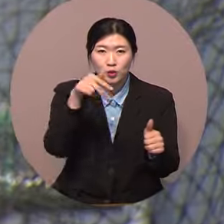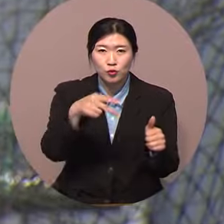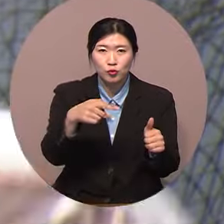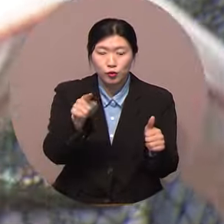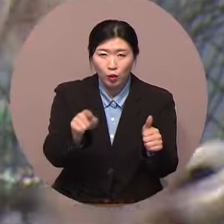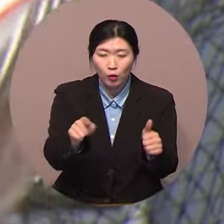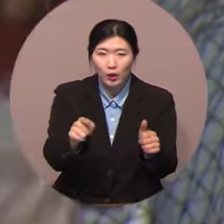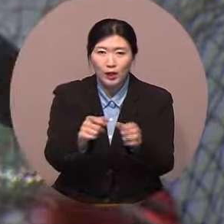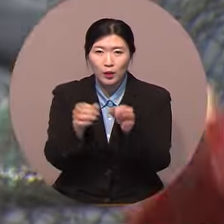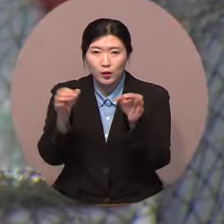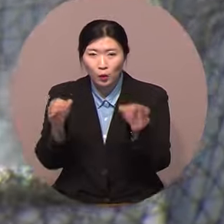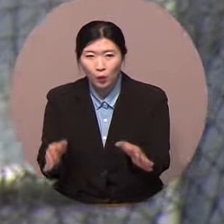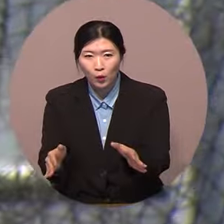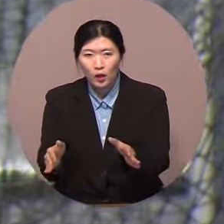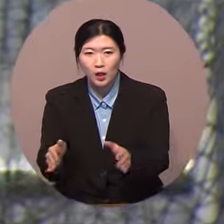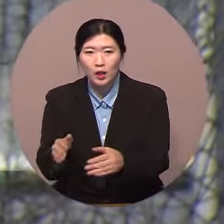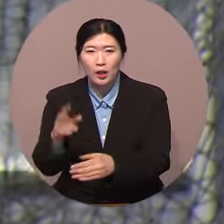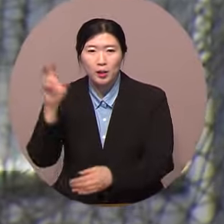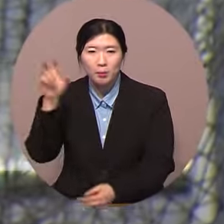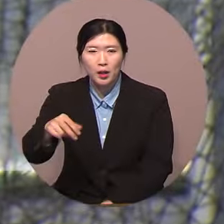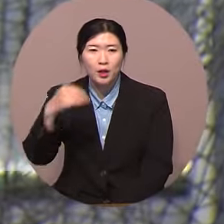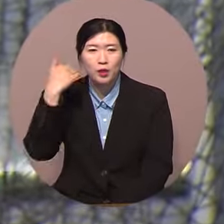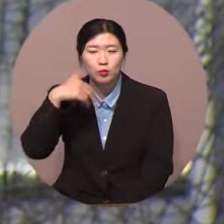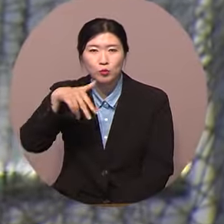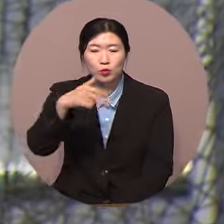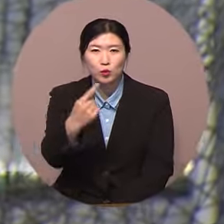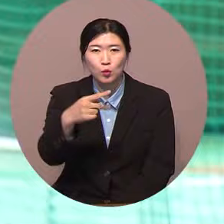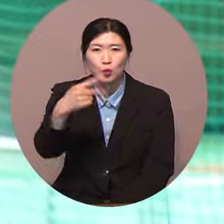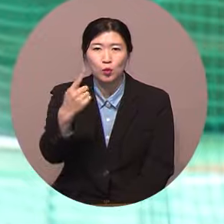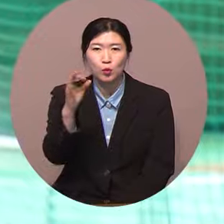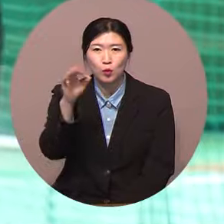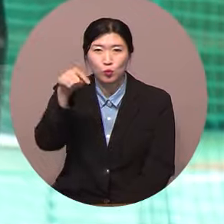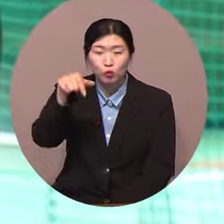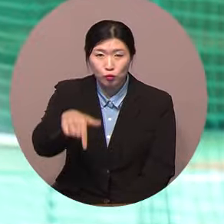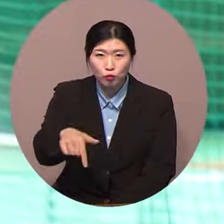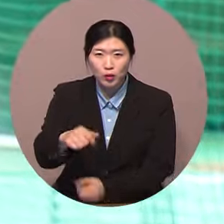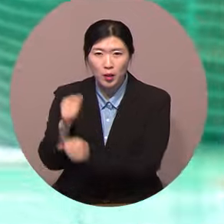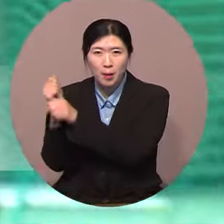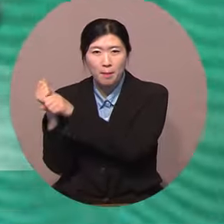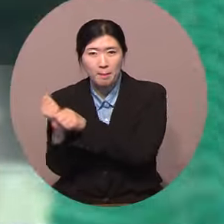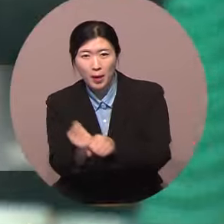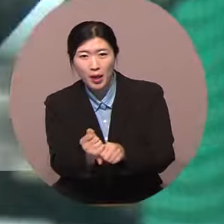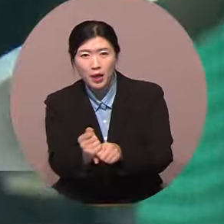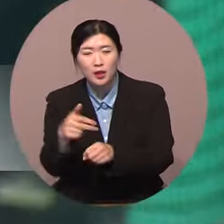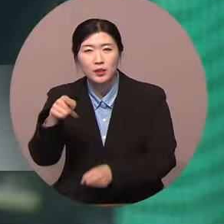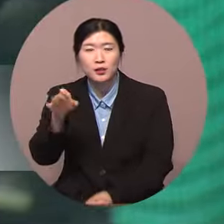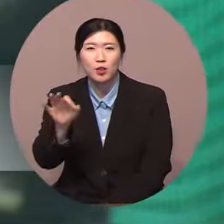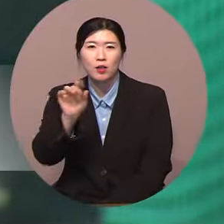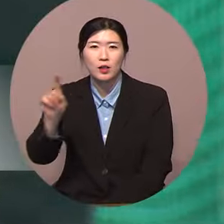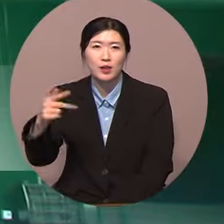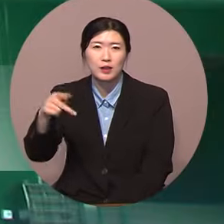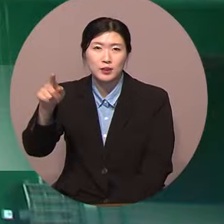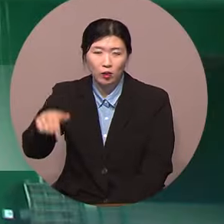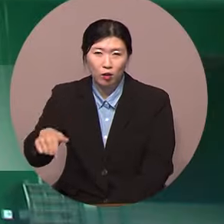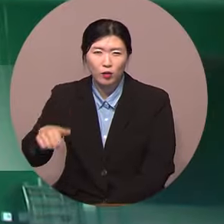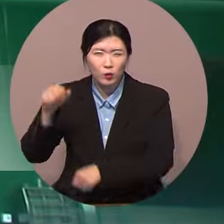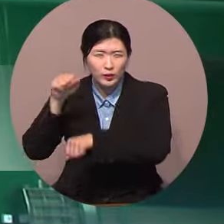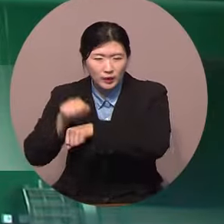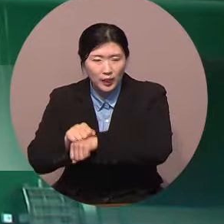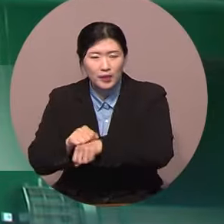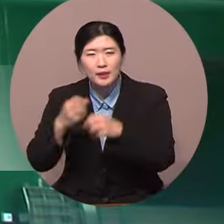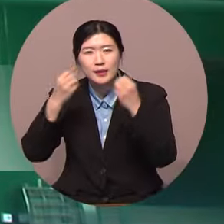최고의 좌완 투수 자리를 다툰 조동욱과 빼어난 타격 능력을 갖춘 내야수 정한석도 주목할 만한 새